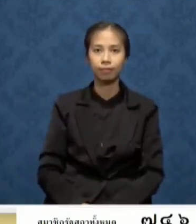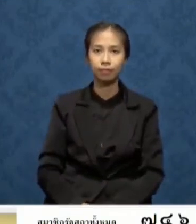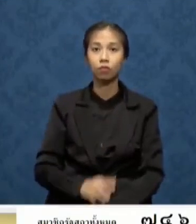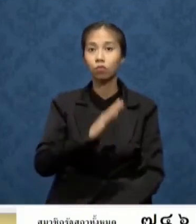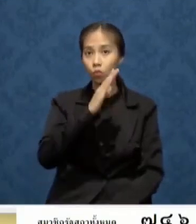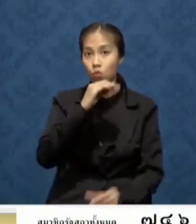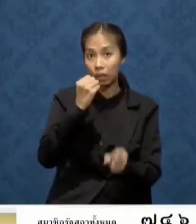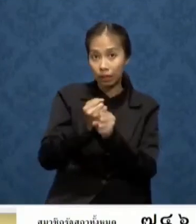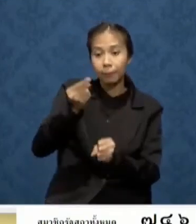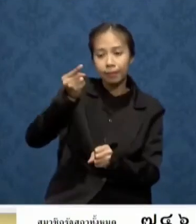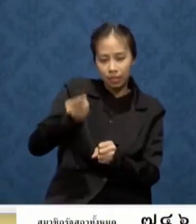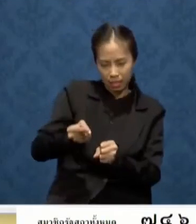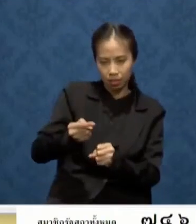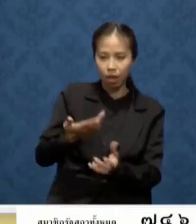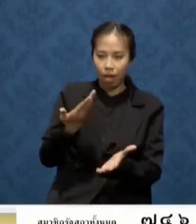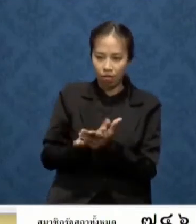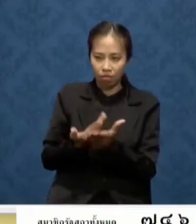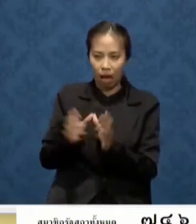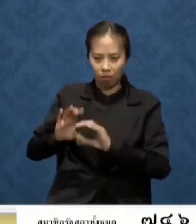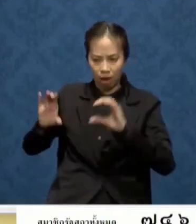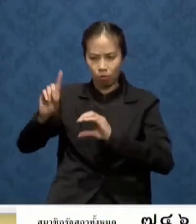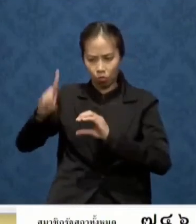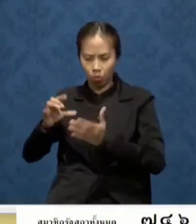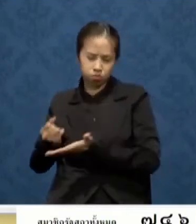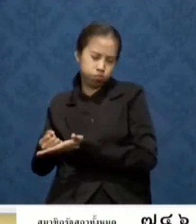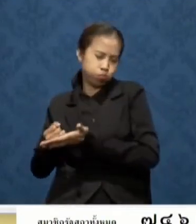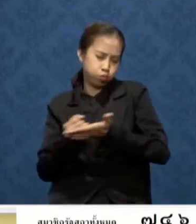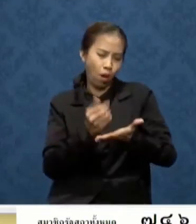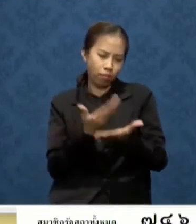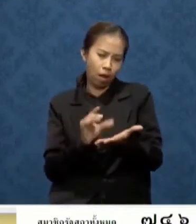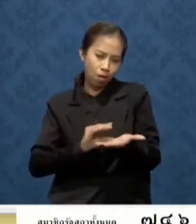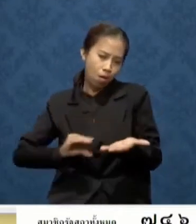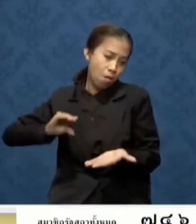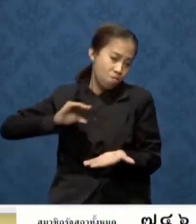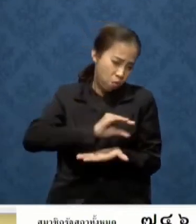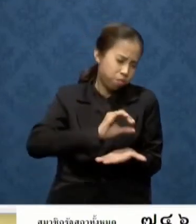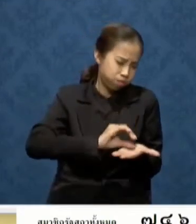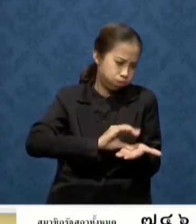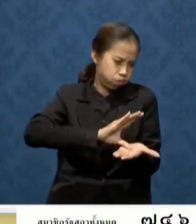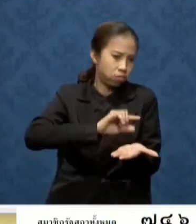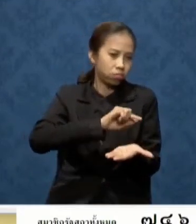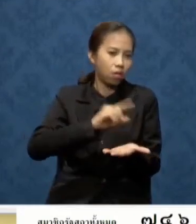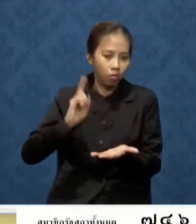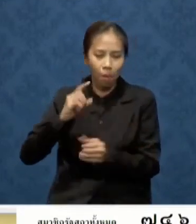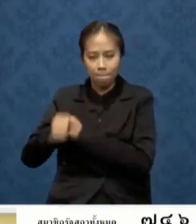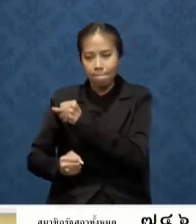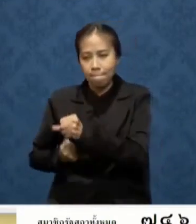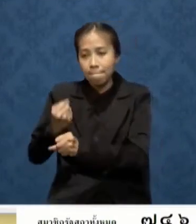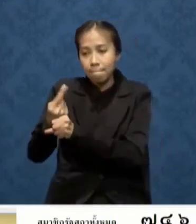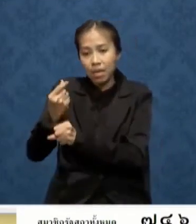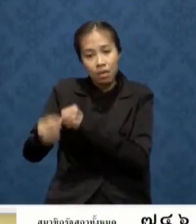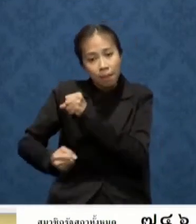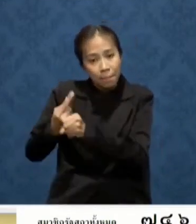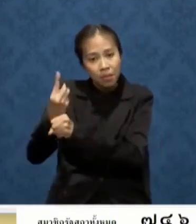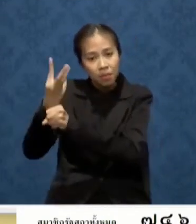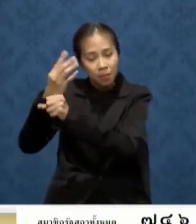หากจะทํจ ๆ นี่กปีเพื่ออุดหนุน